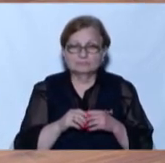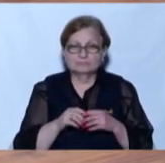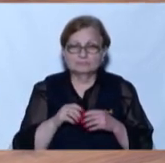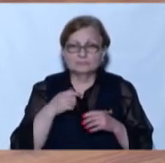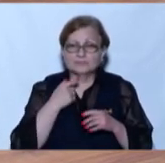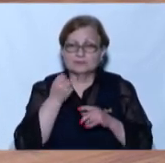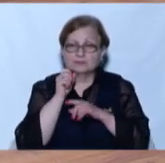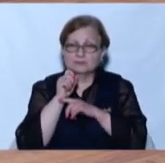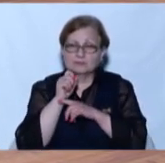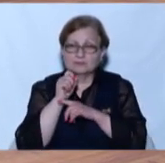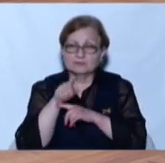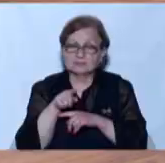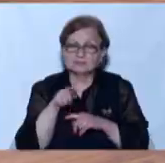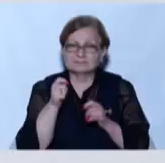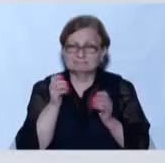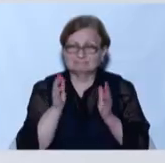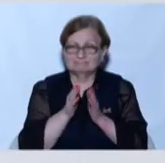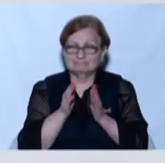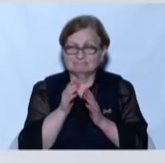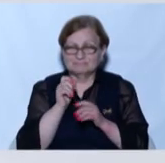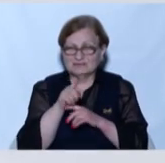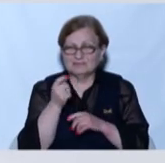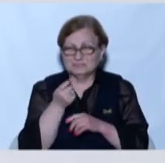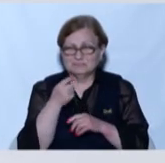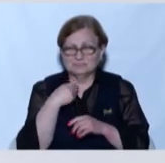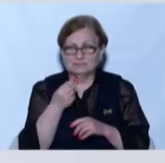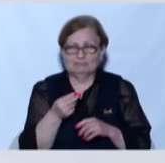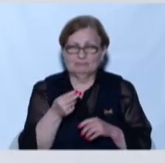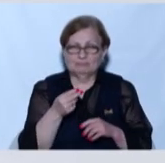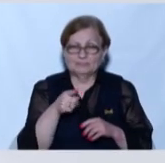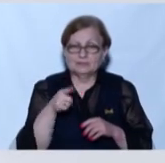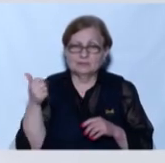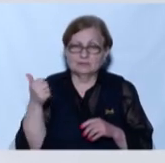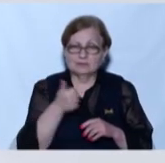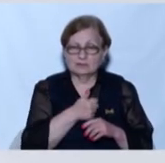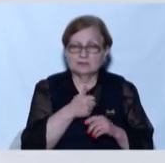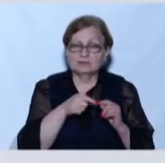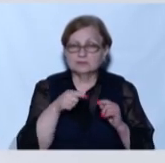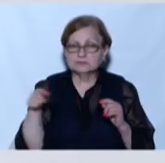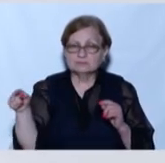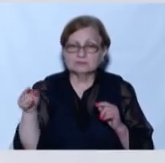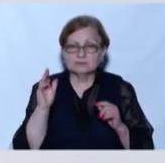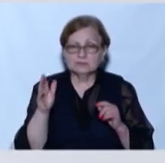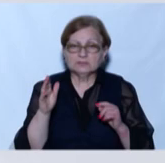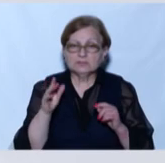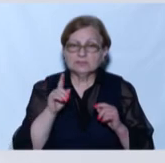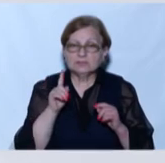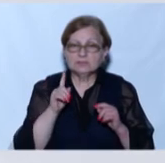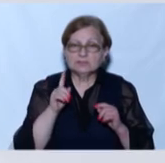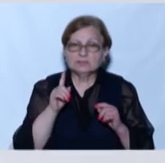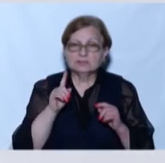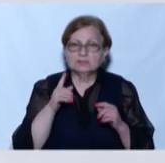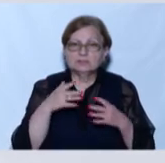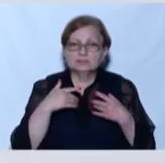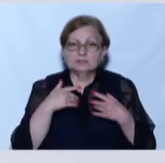დავალება მოგცეთ. მცირე დავალებაში გულისხმობ იმას, რომ ეს ერთი კვირა გექნება, შემდეგი ერთი კვირა, იმისთვის რომ ჩვენ ესე